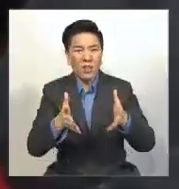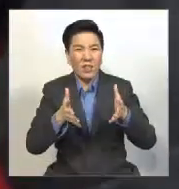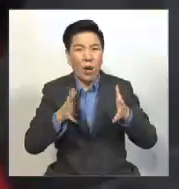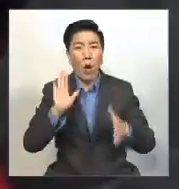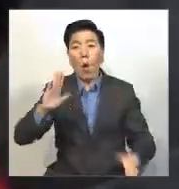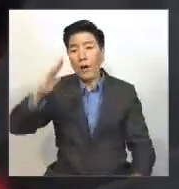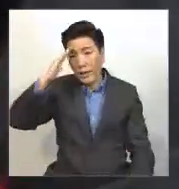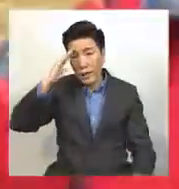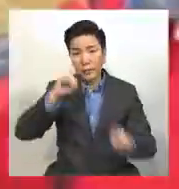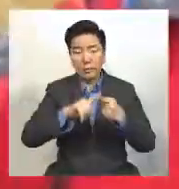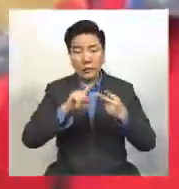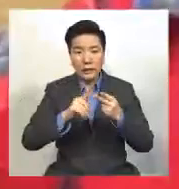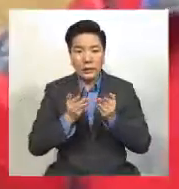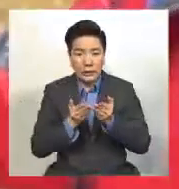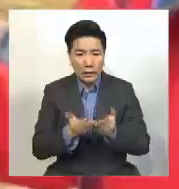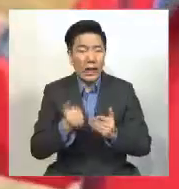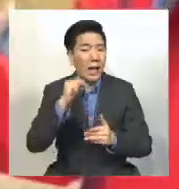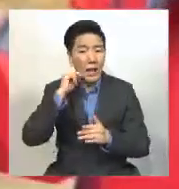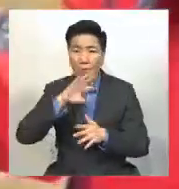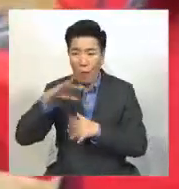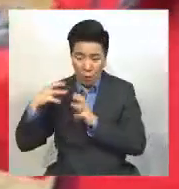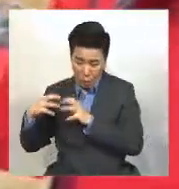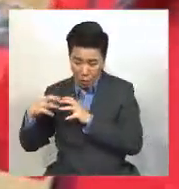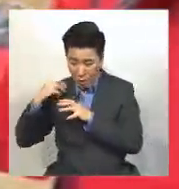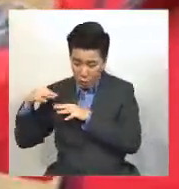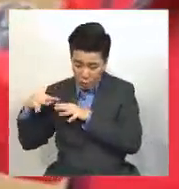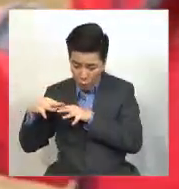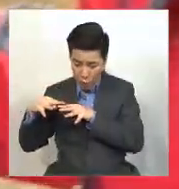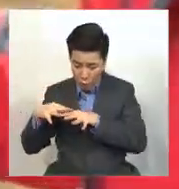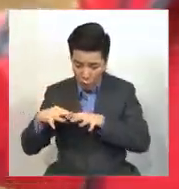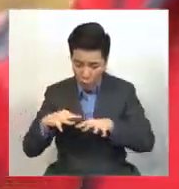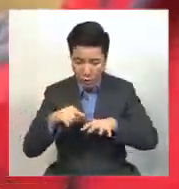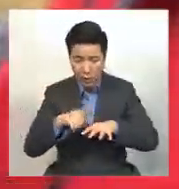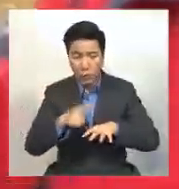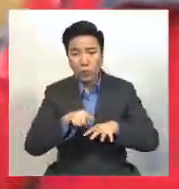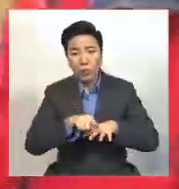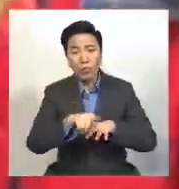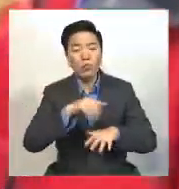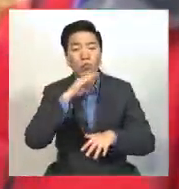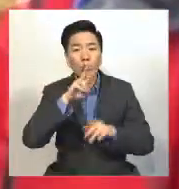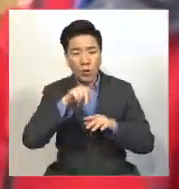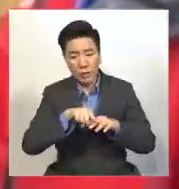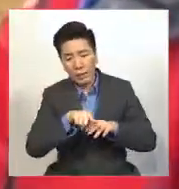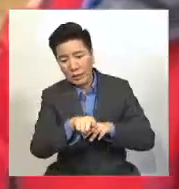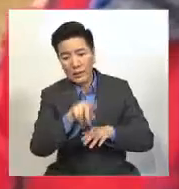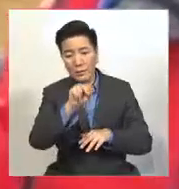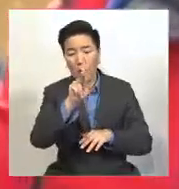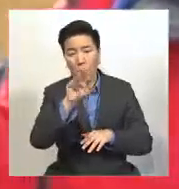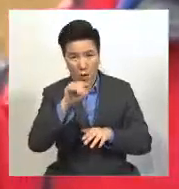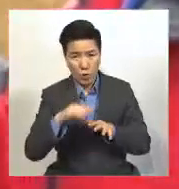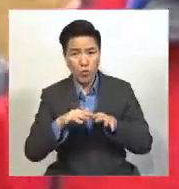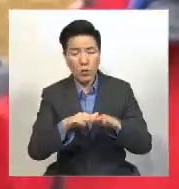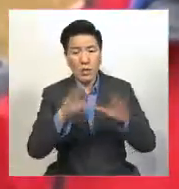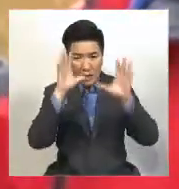งของทหารกับเรือเข้ามามวลน้ำทั้งหมดทั้งที่ไปที่บ้านหนองเทาหมู่ที่2ตำบลจิกดูครับซึ่งห่างจากนี้ประมาณ30กิโล